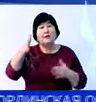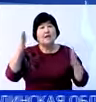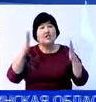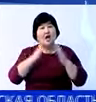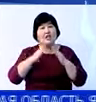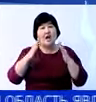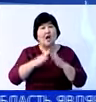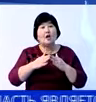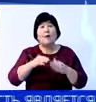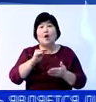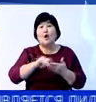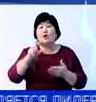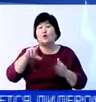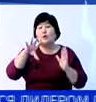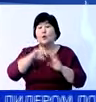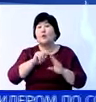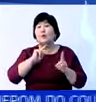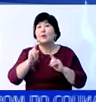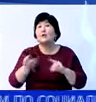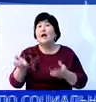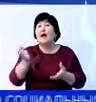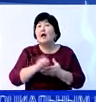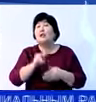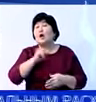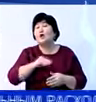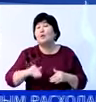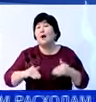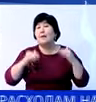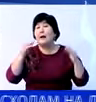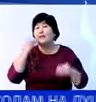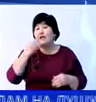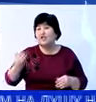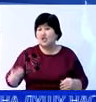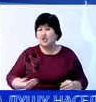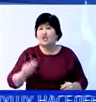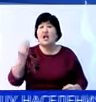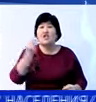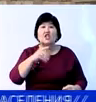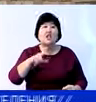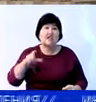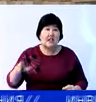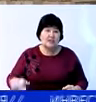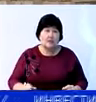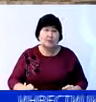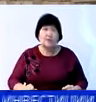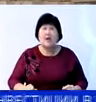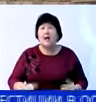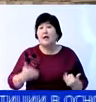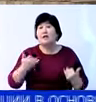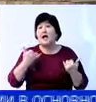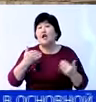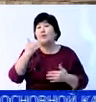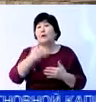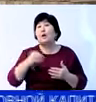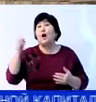дома. Журналисты в ходе пресс-тура ознакомились с работой по повышению качества жизни шиелицев. Сейчас в рамках